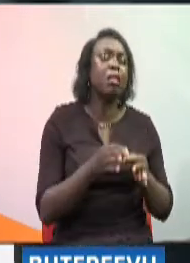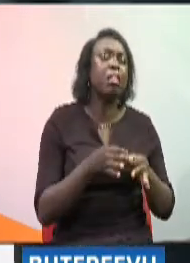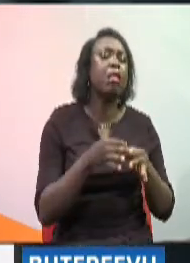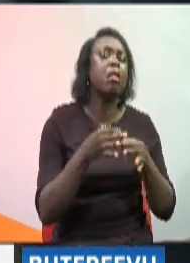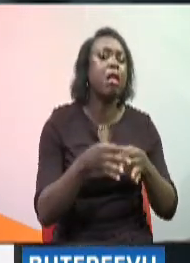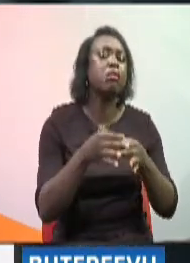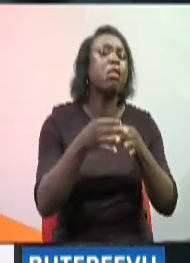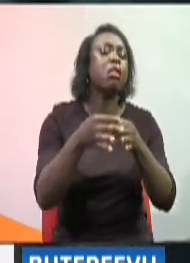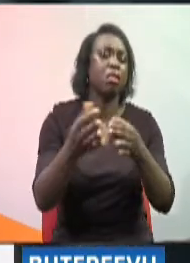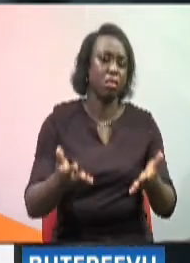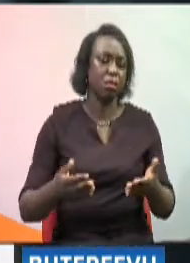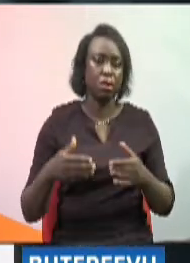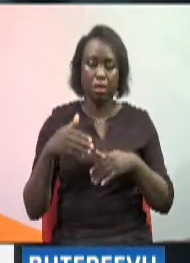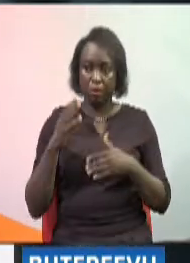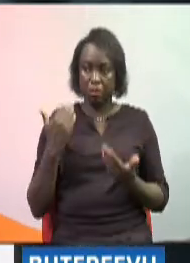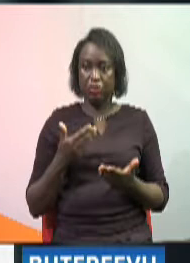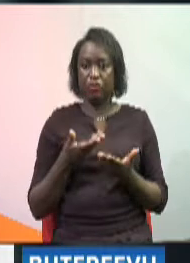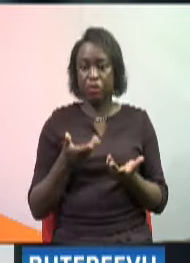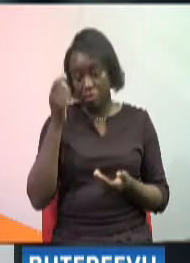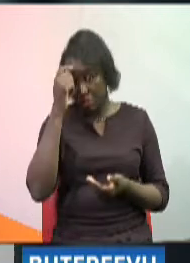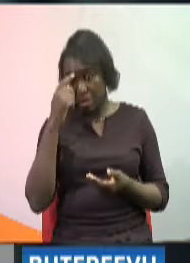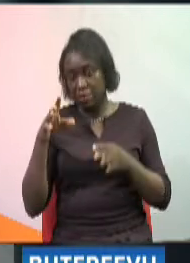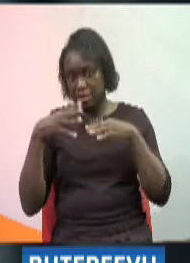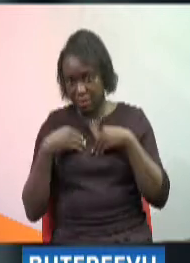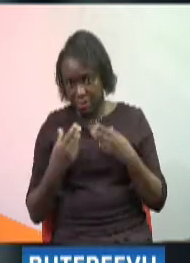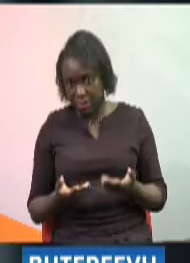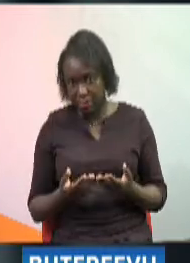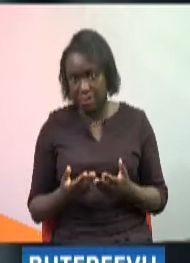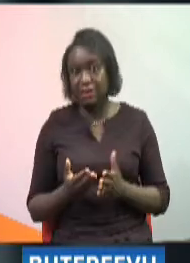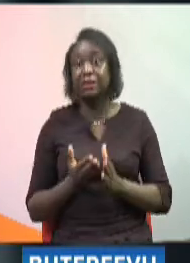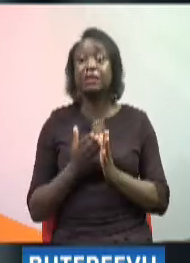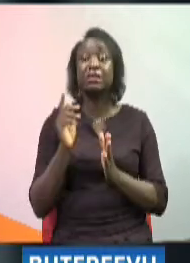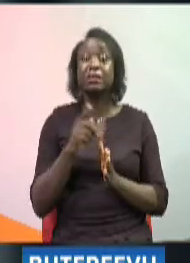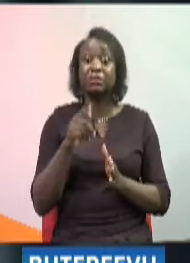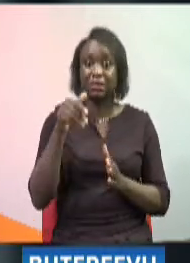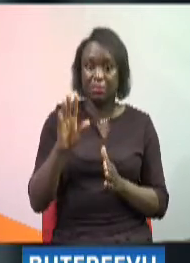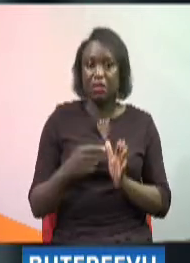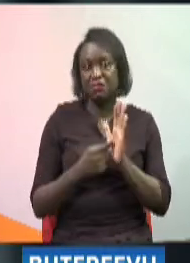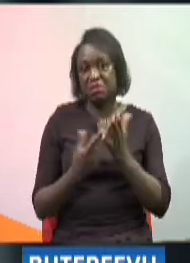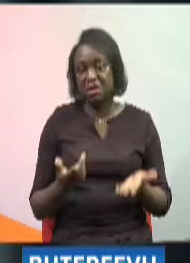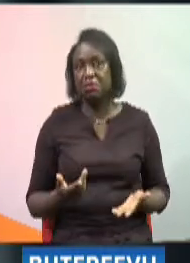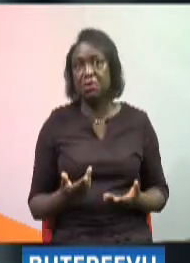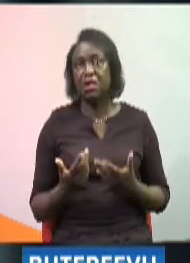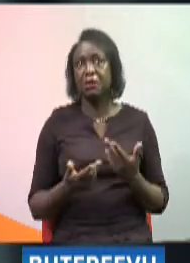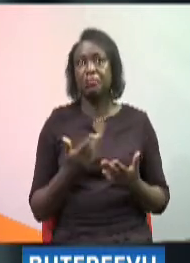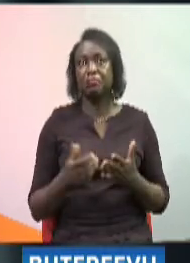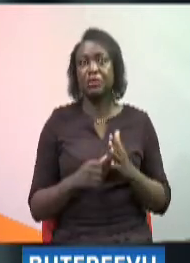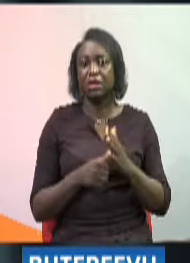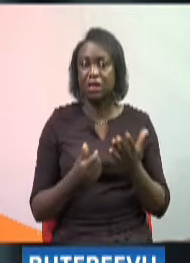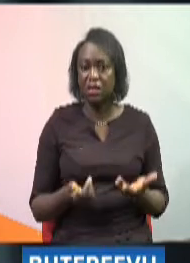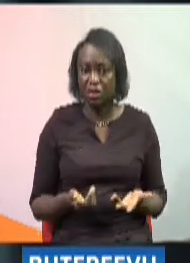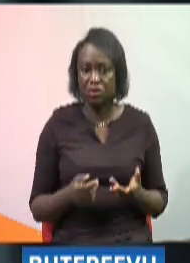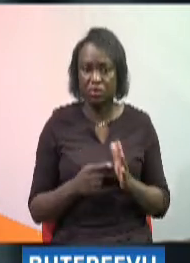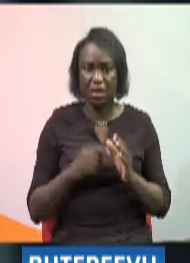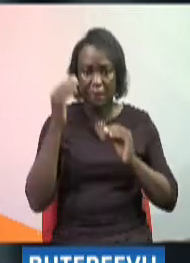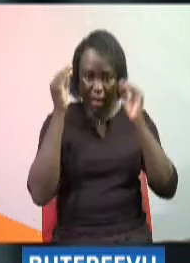oba okutegeeragana nga gavumenti ekkiriza omusango gamba nga ku nsonga za Makindye the military